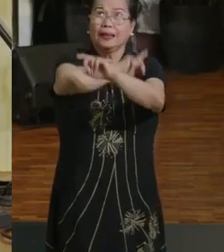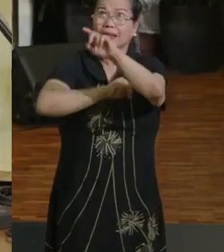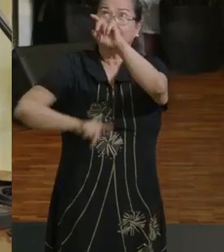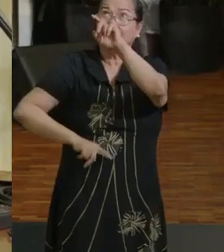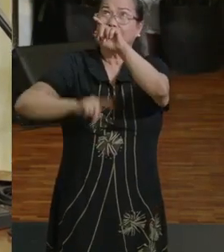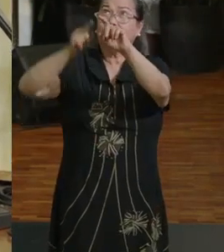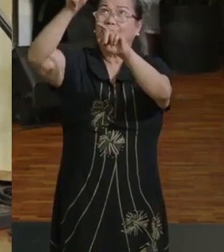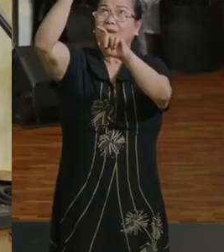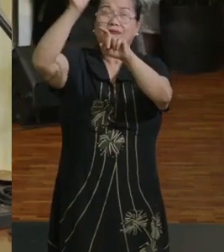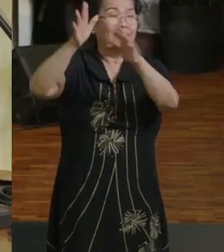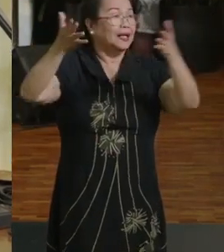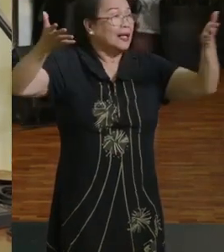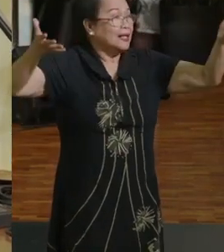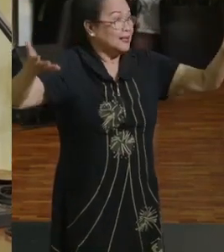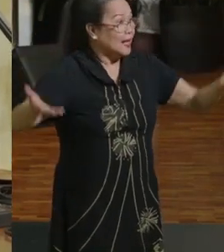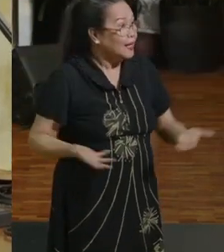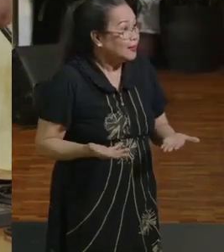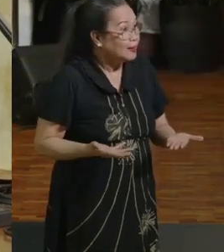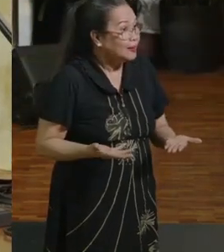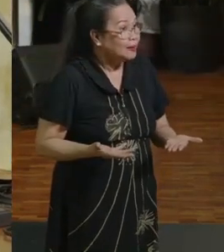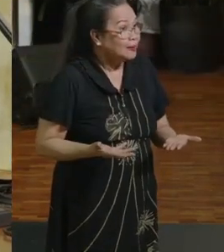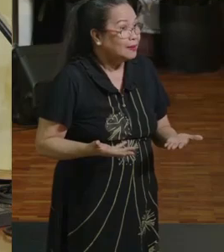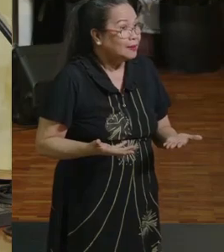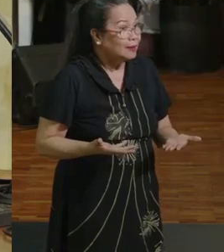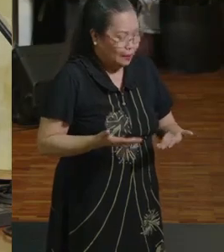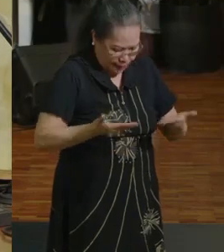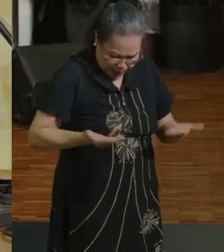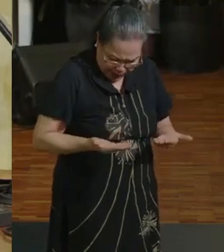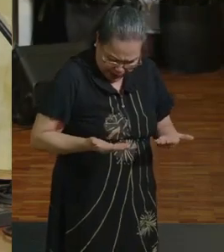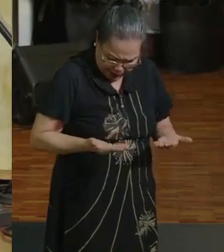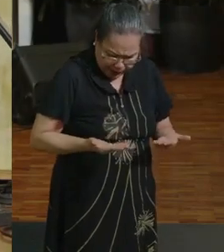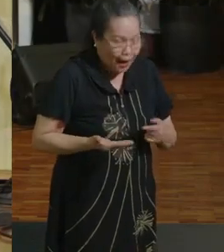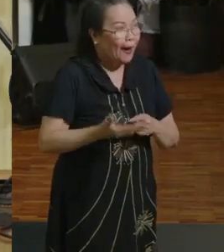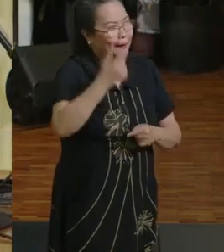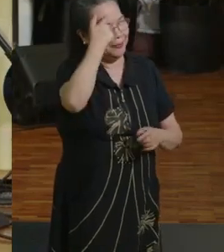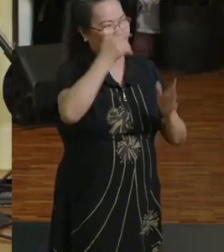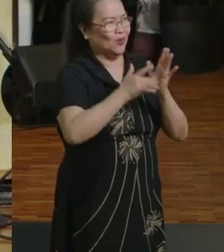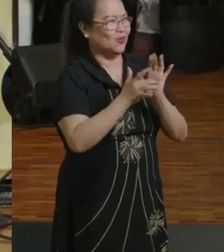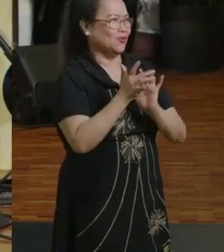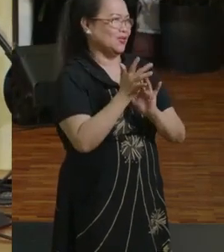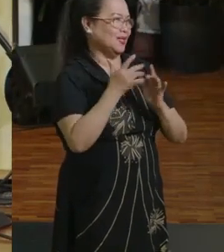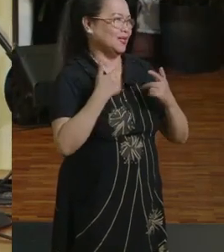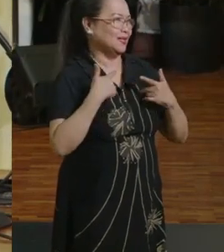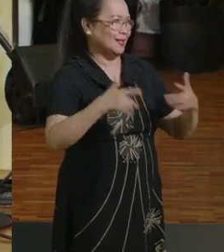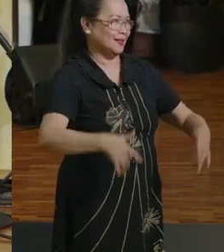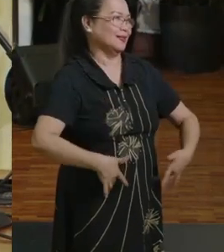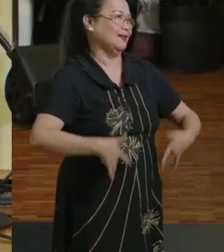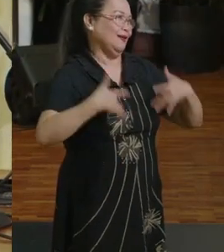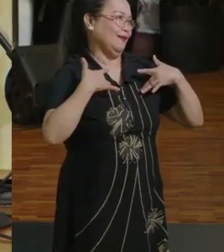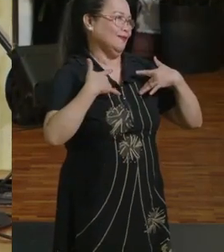is here. Bakit niya sinabing here? Kasi nandun na siya. Siya yung king eh.